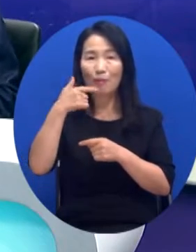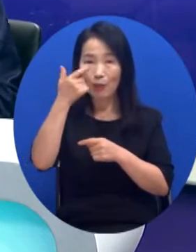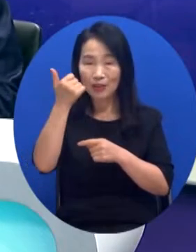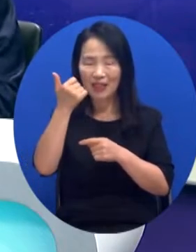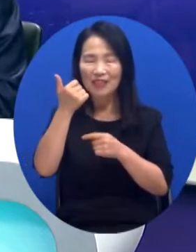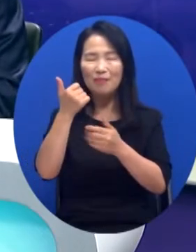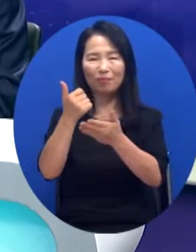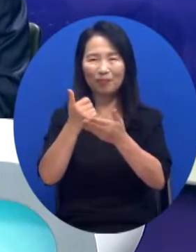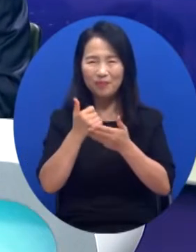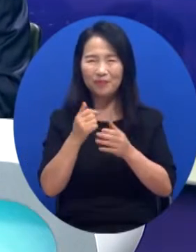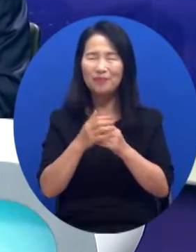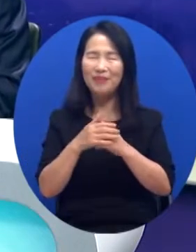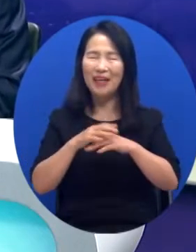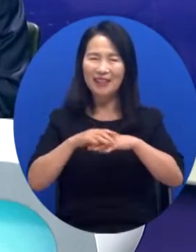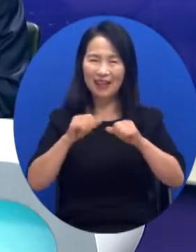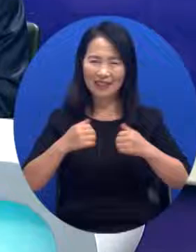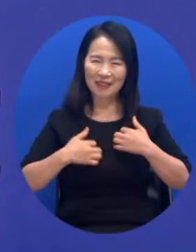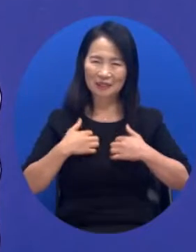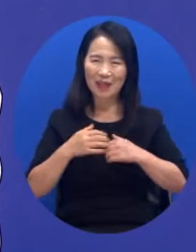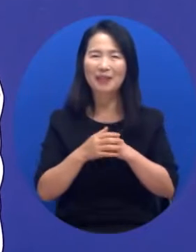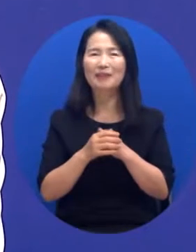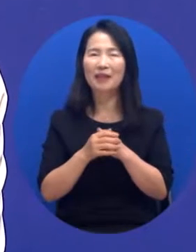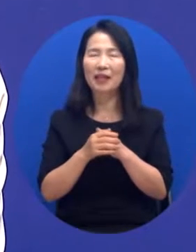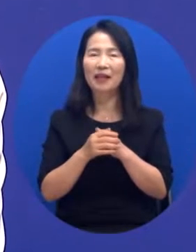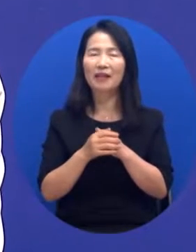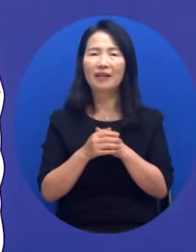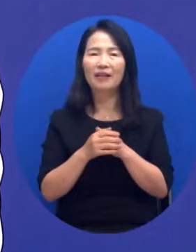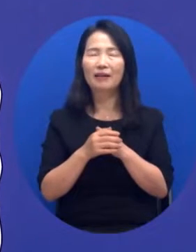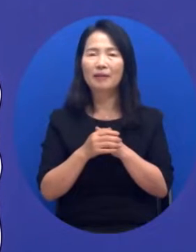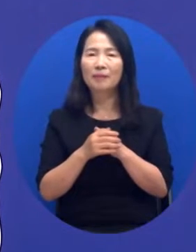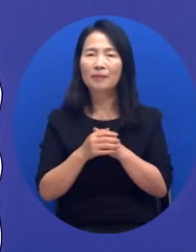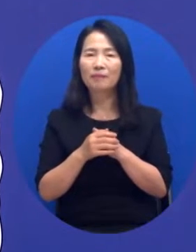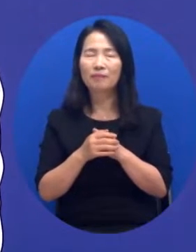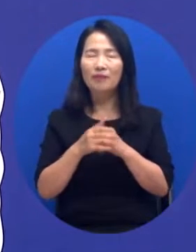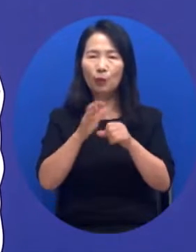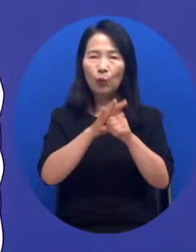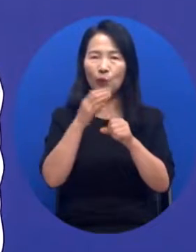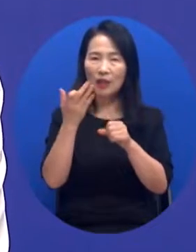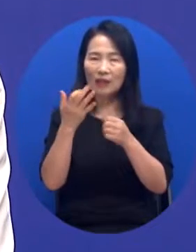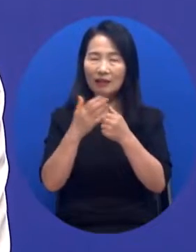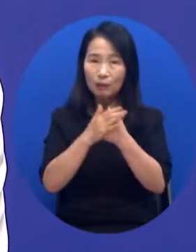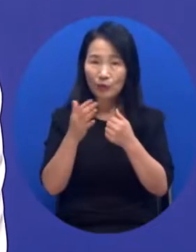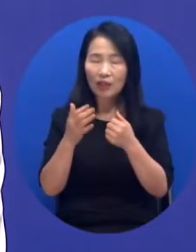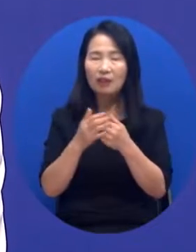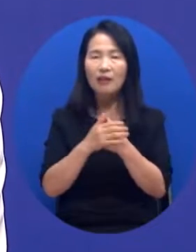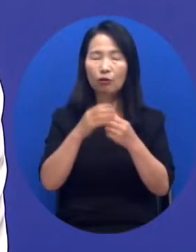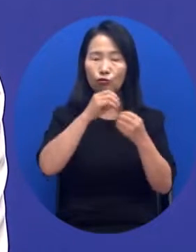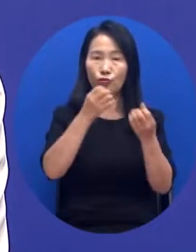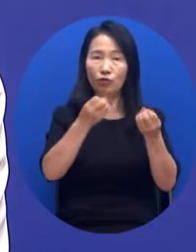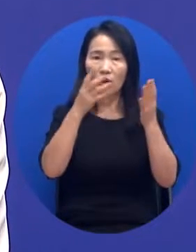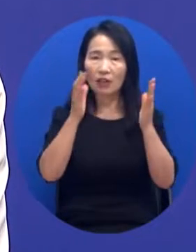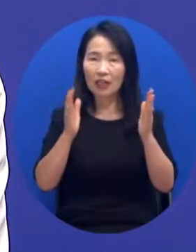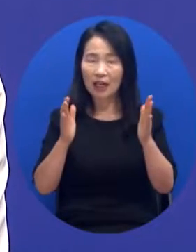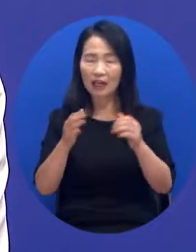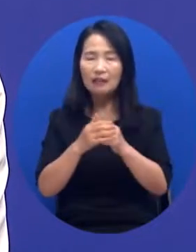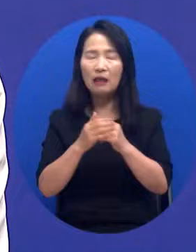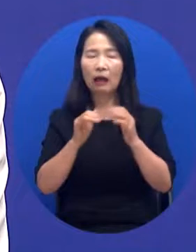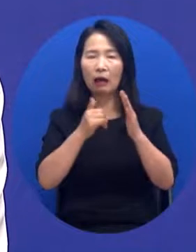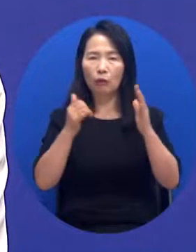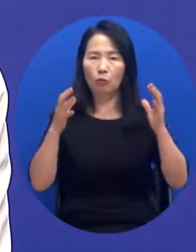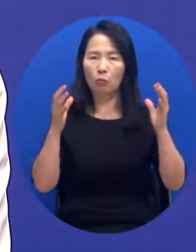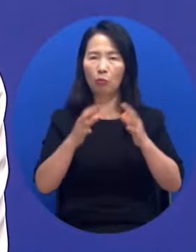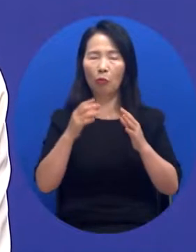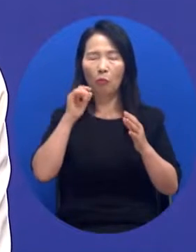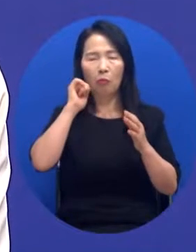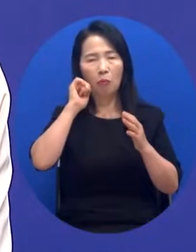안녕하세요. 반갑습니다. 예, 네. 반갑습니다. 목사님. 예, 이 코로나 때문에 이 추석 기간 동안에도 이 가족들끼리 모이기가